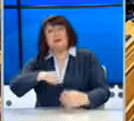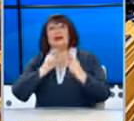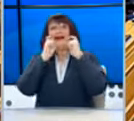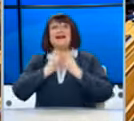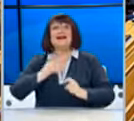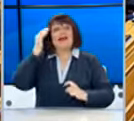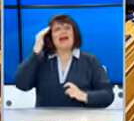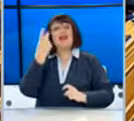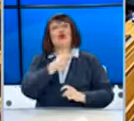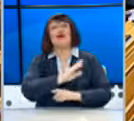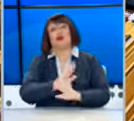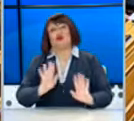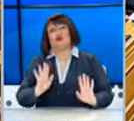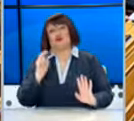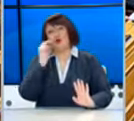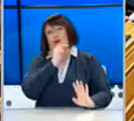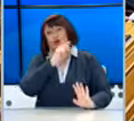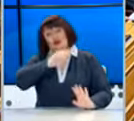καθηκόντων.